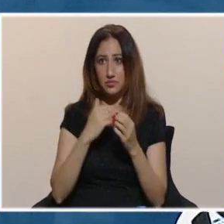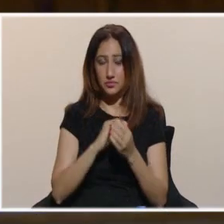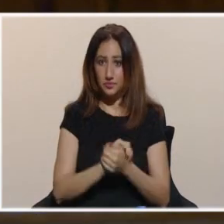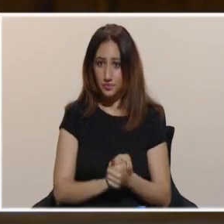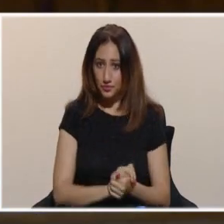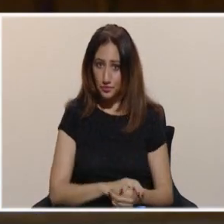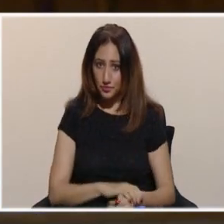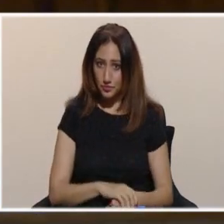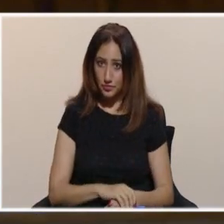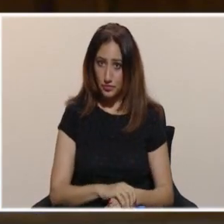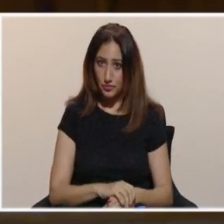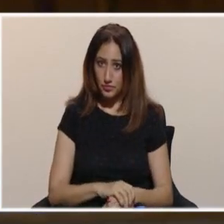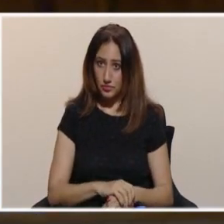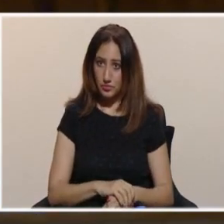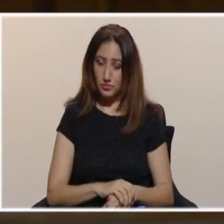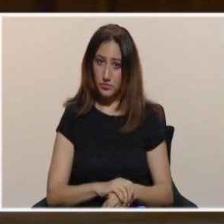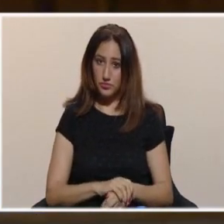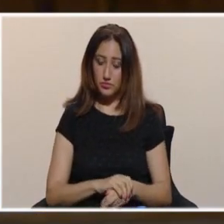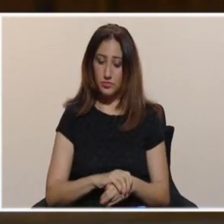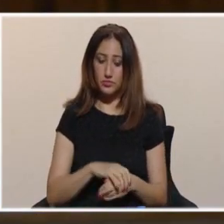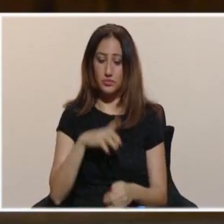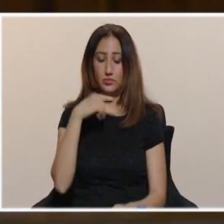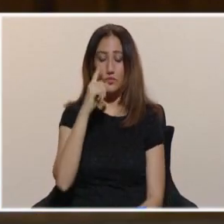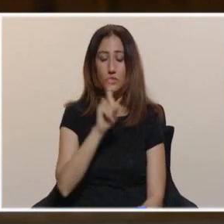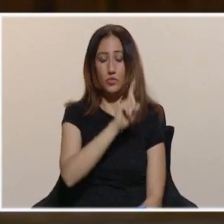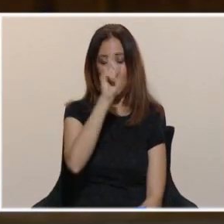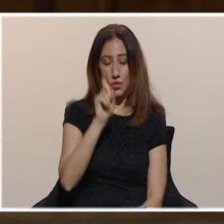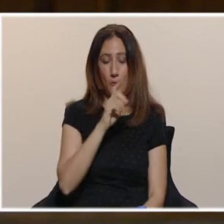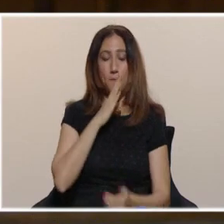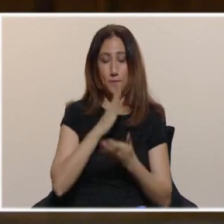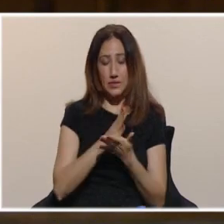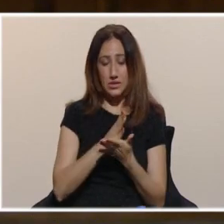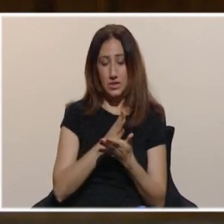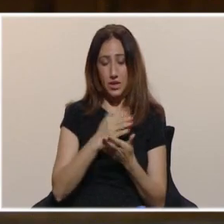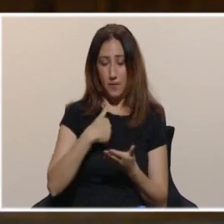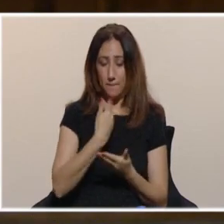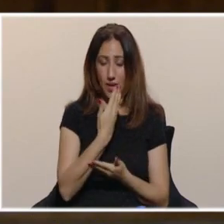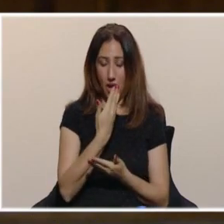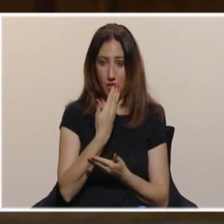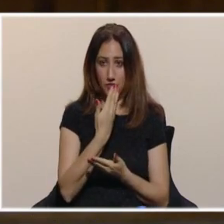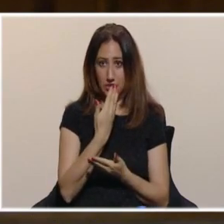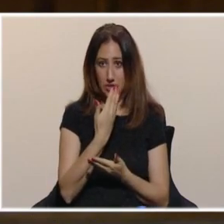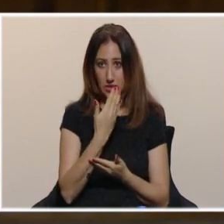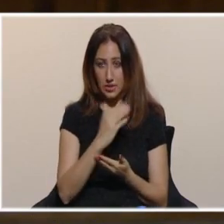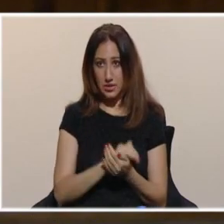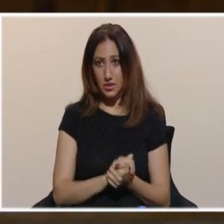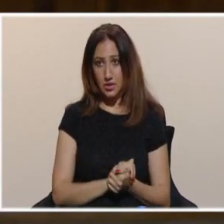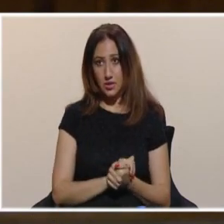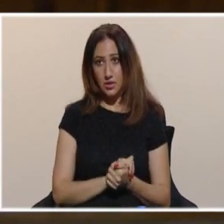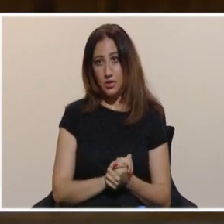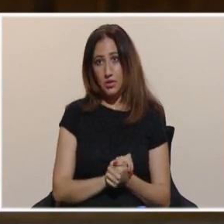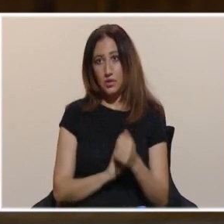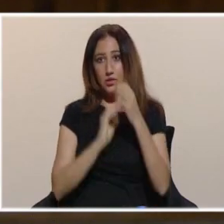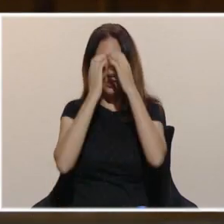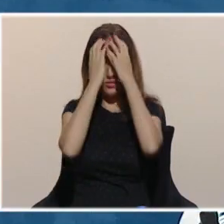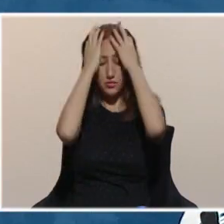دي انا سالتك من شويه، بس انا السؤال محتاج يعني صدق مع نفسك قبل ما يكون صدق مع المشاهدين او معايا. وانا ما بحبش ابقى قاسي